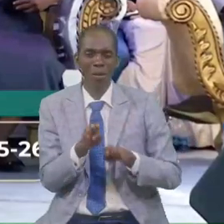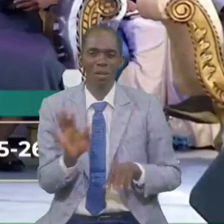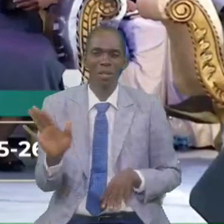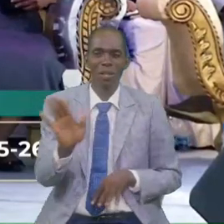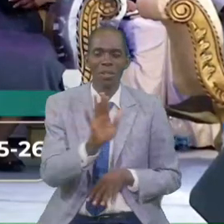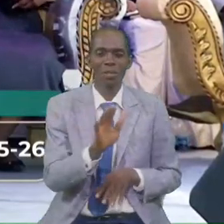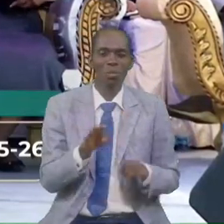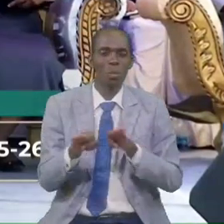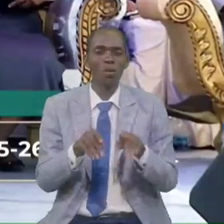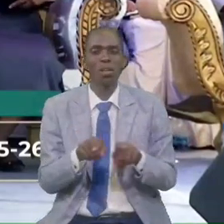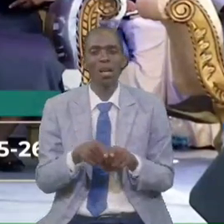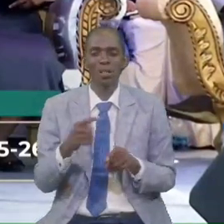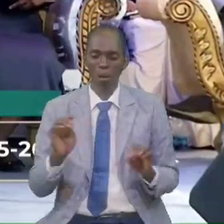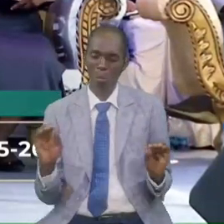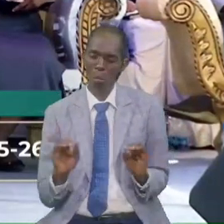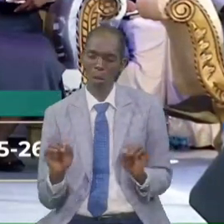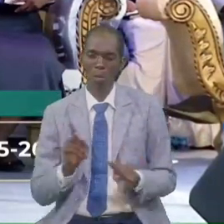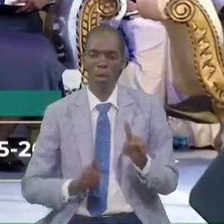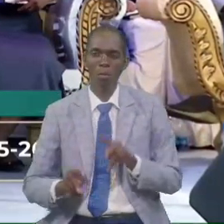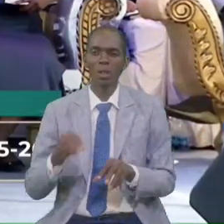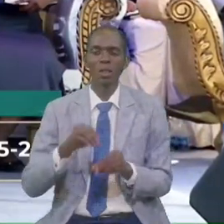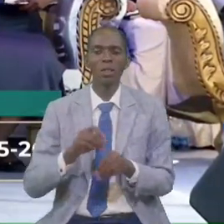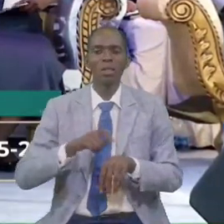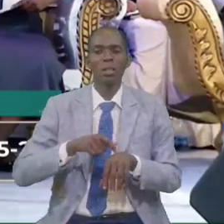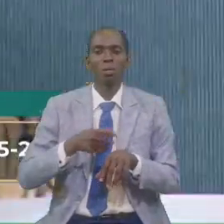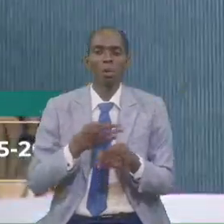Ils se comportent comme des héros dans leur période d'attente.